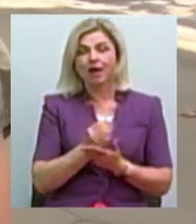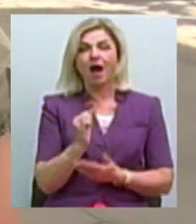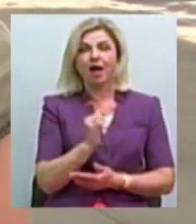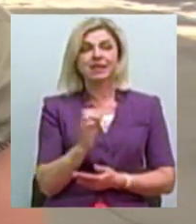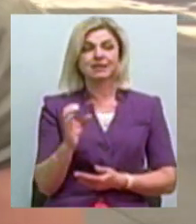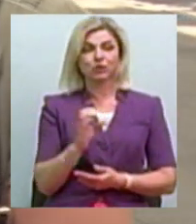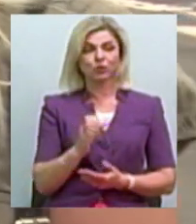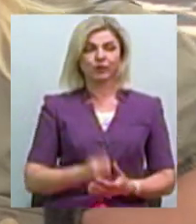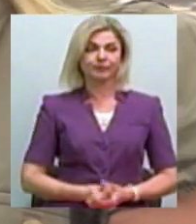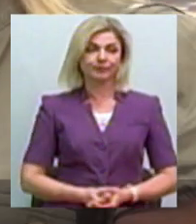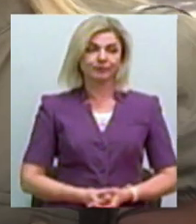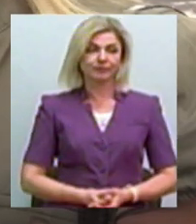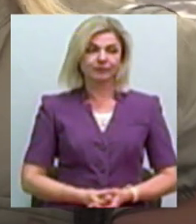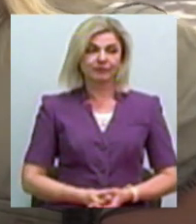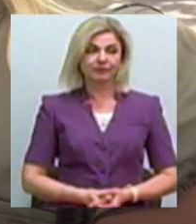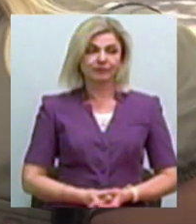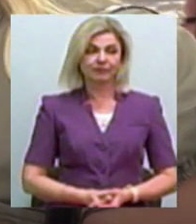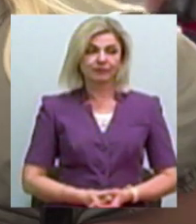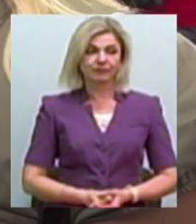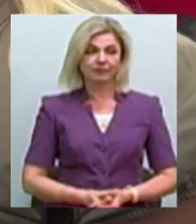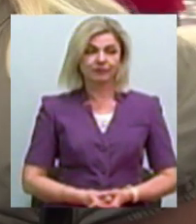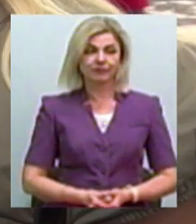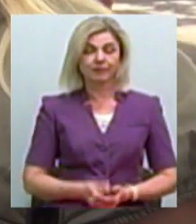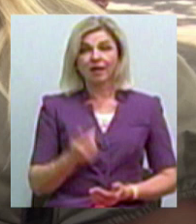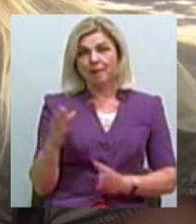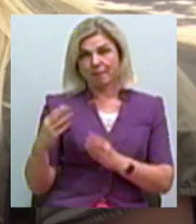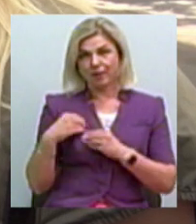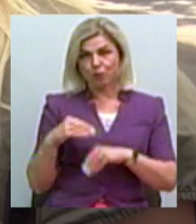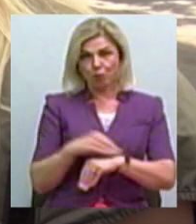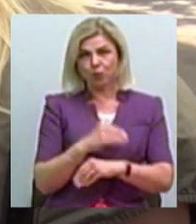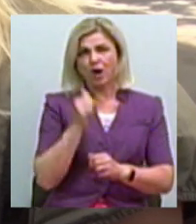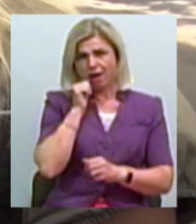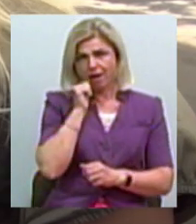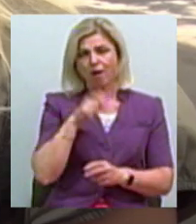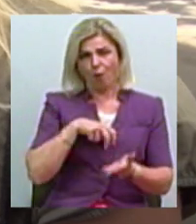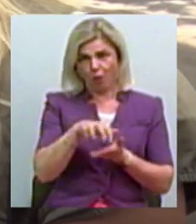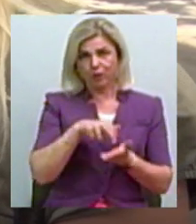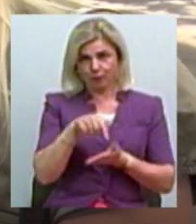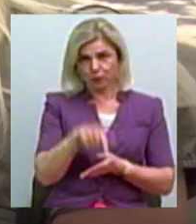тут з чоловіком проходимо майже кожного дня із дитиною.